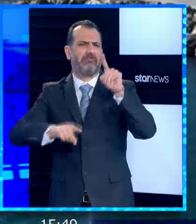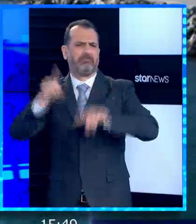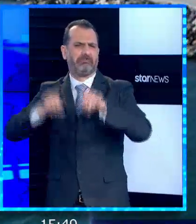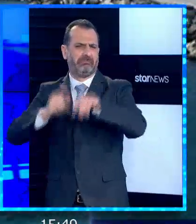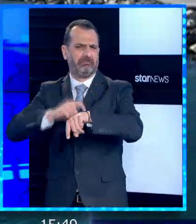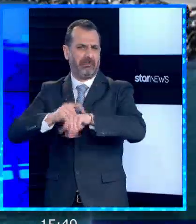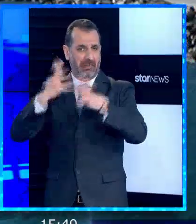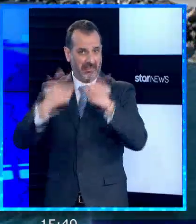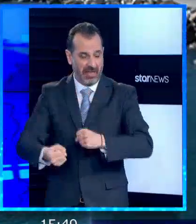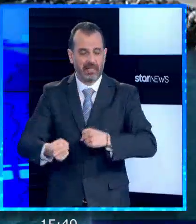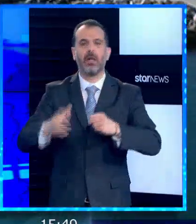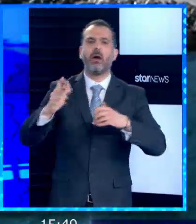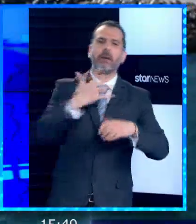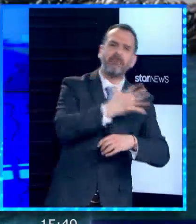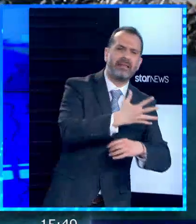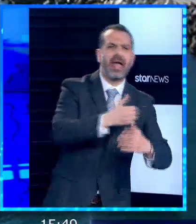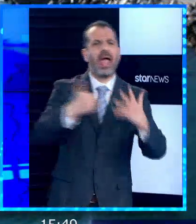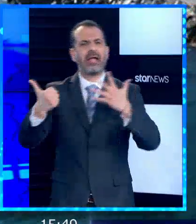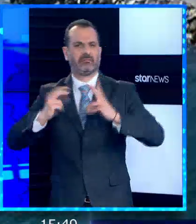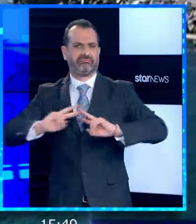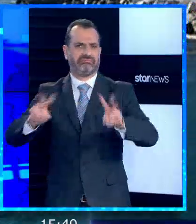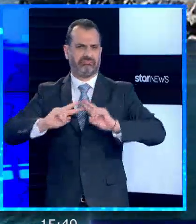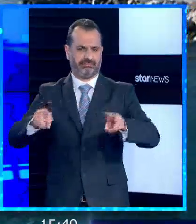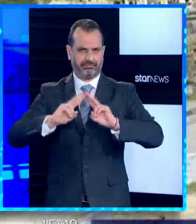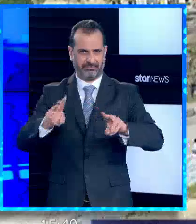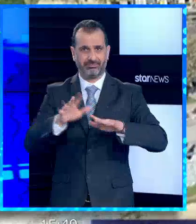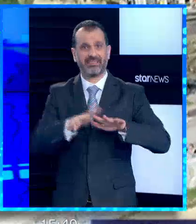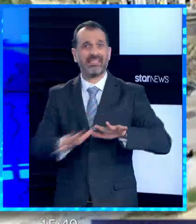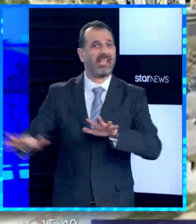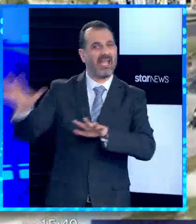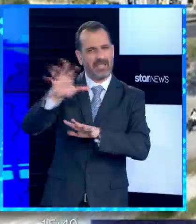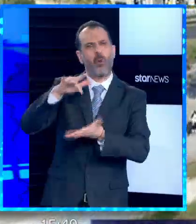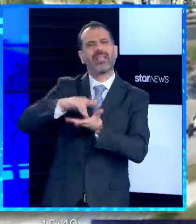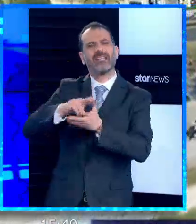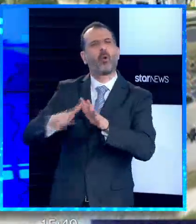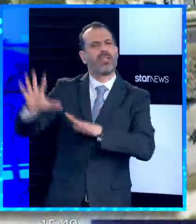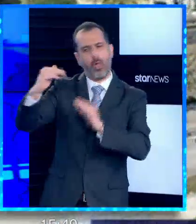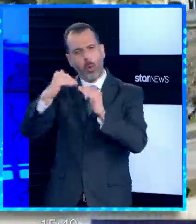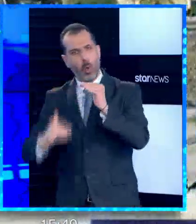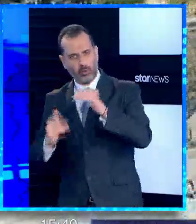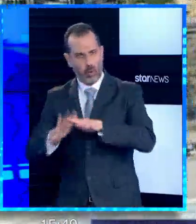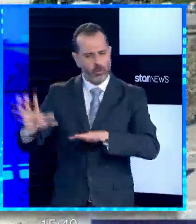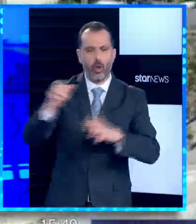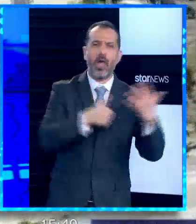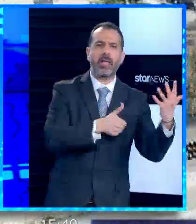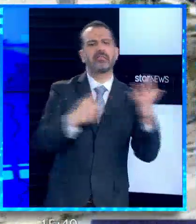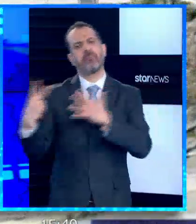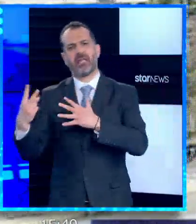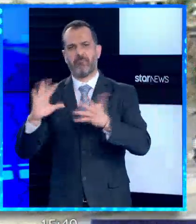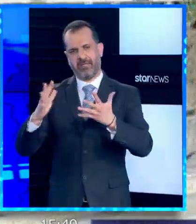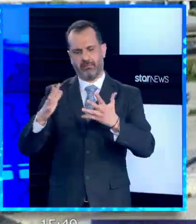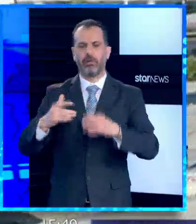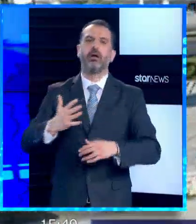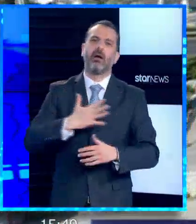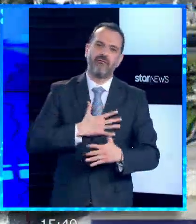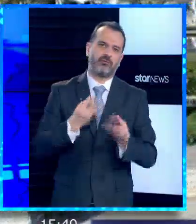οι νοτιάδες θα φτάνουν τα 5 με 6 και πρόσκαιρα κυρίως στην περιοχή του Αιγαίου, στο κεντρικό και το νότιο Αιγαίο, τα 6 με 7 μποφόρ. Ράνια. Να